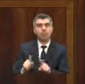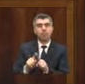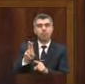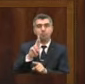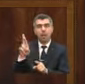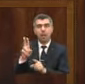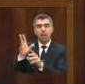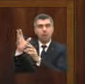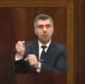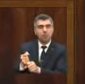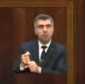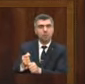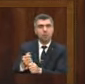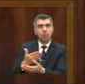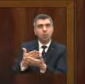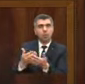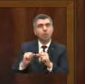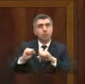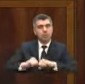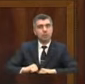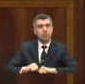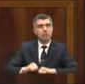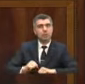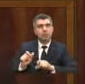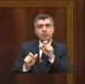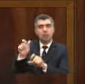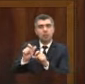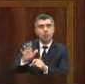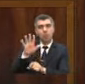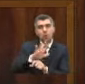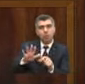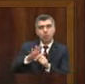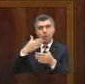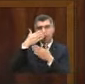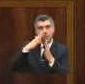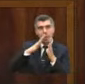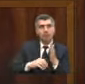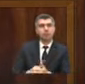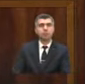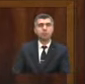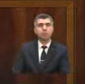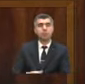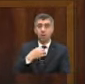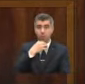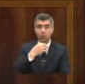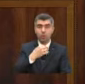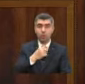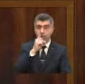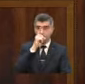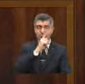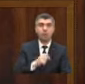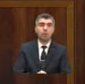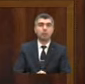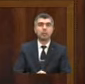الملك حفظه الله ويستجيب الانتظارات المشروعة للمواطنات والمواطنين. وكما قلت هذا غادي يساهم